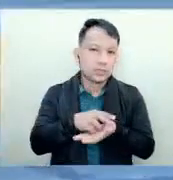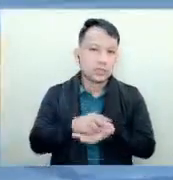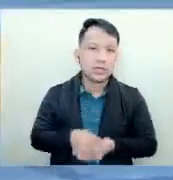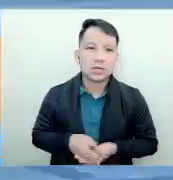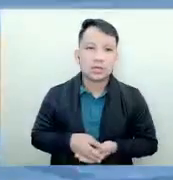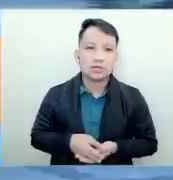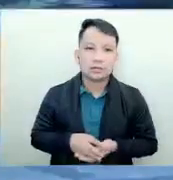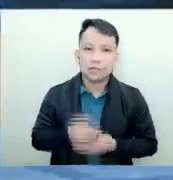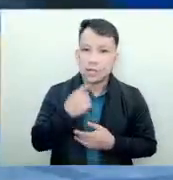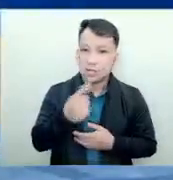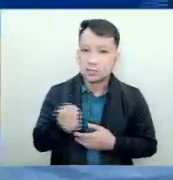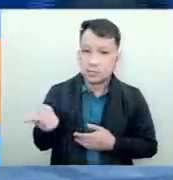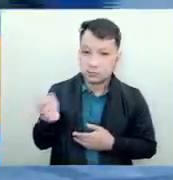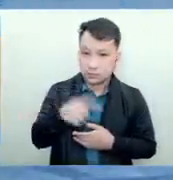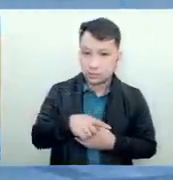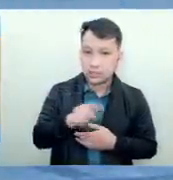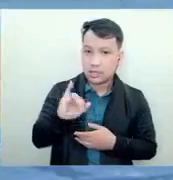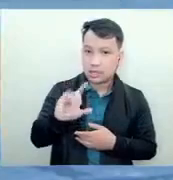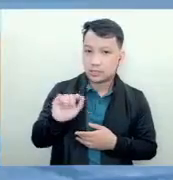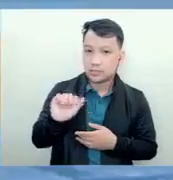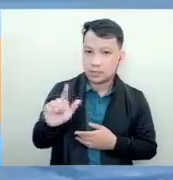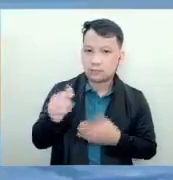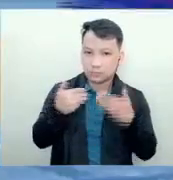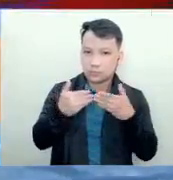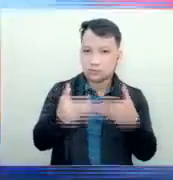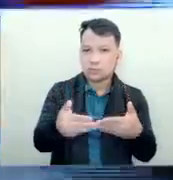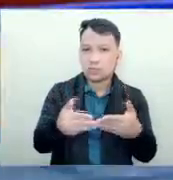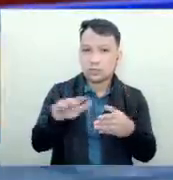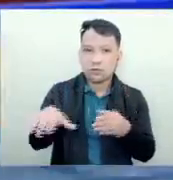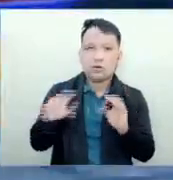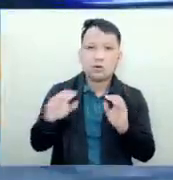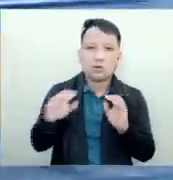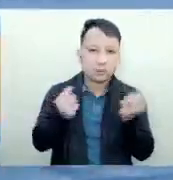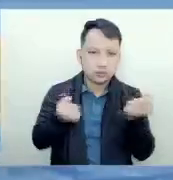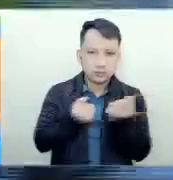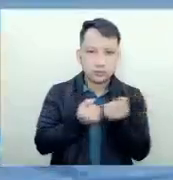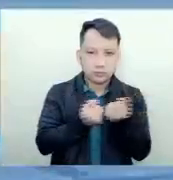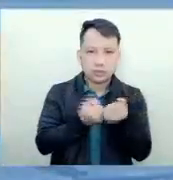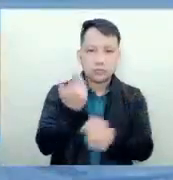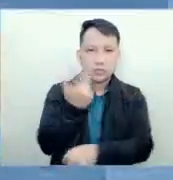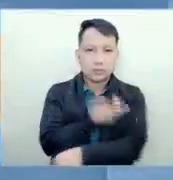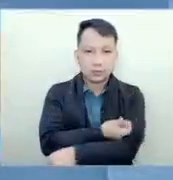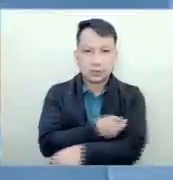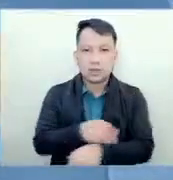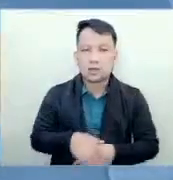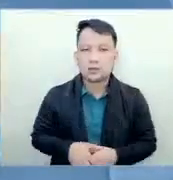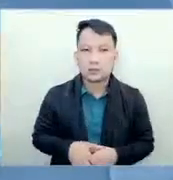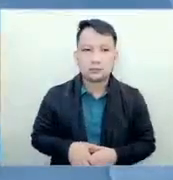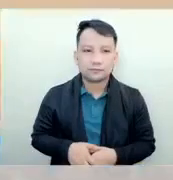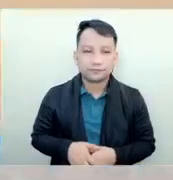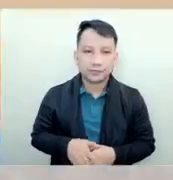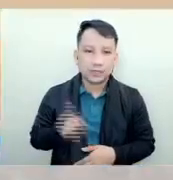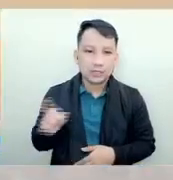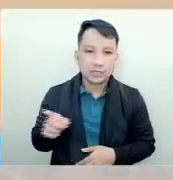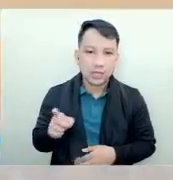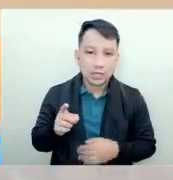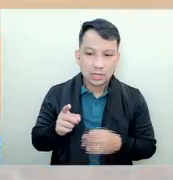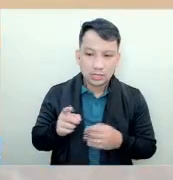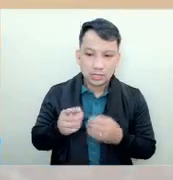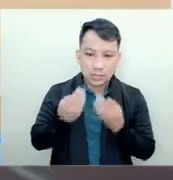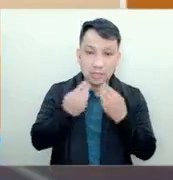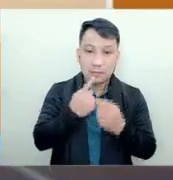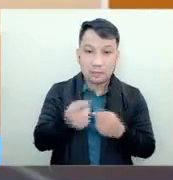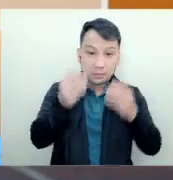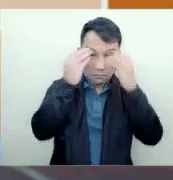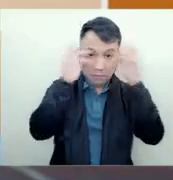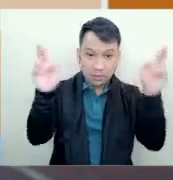mapilang alkalde sa IATF na tuloy-tuloyin ang pag-supply ng bakuna sa kanila. Ayon kay Mayor Treñas, mahigit 30,000